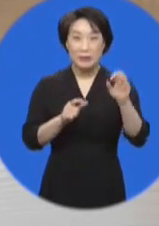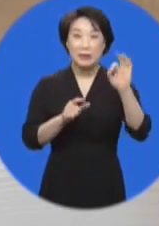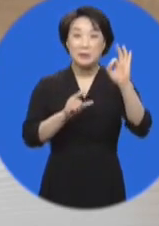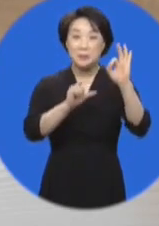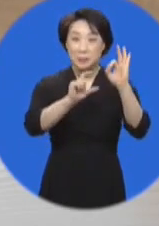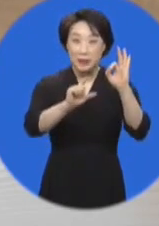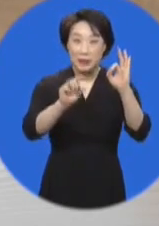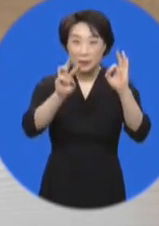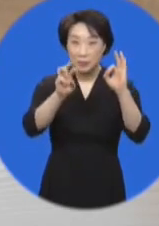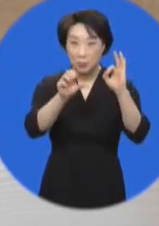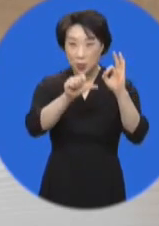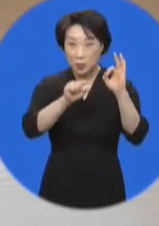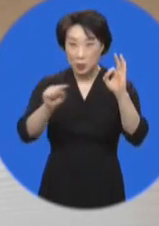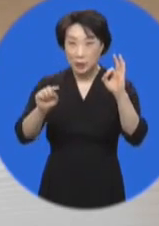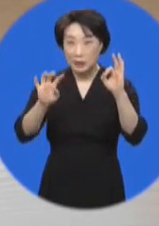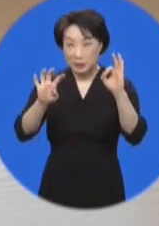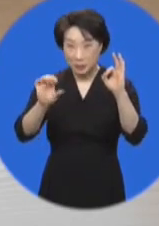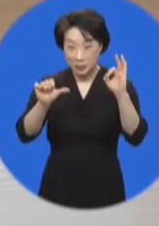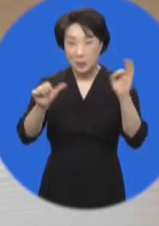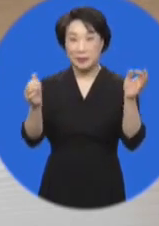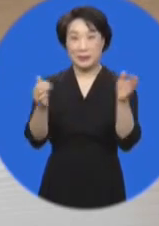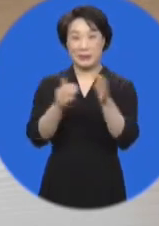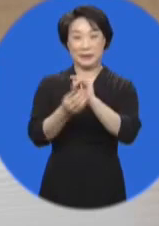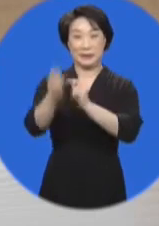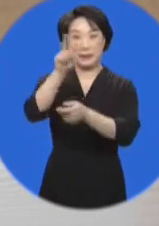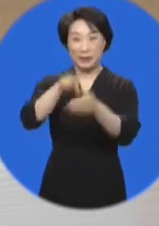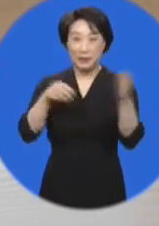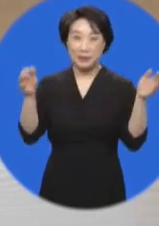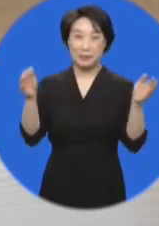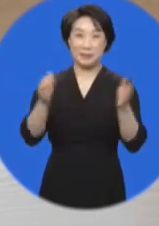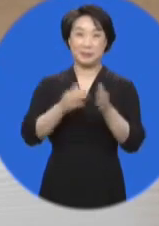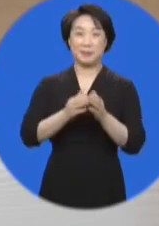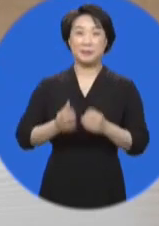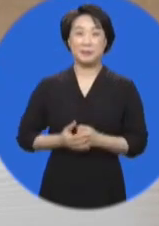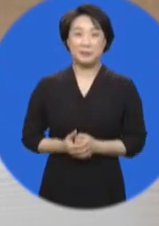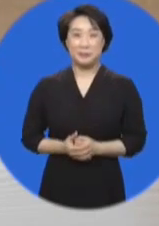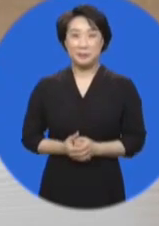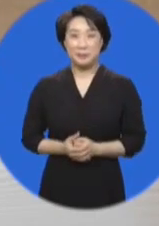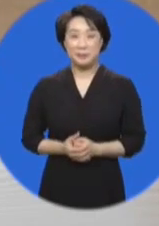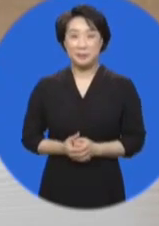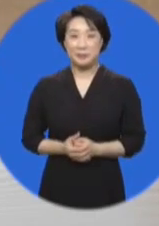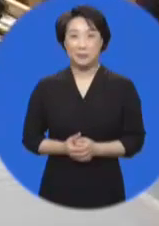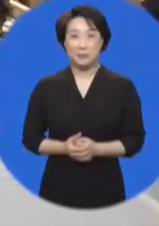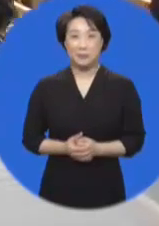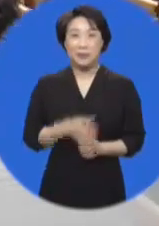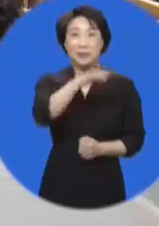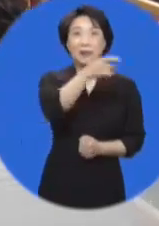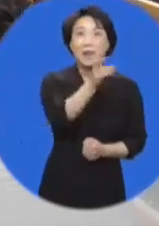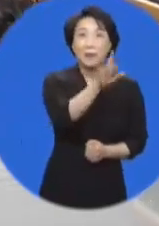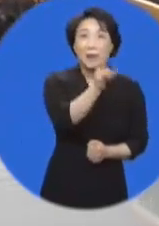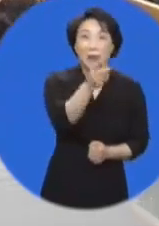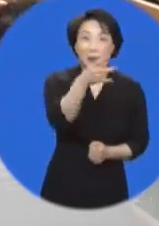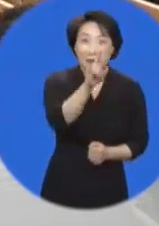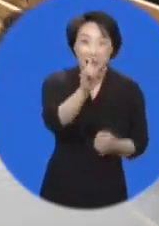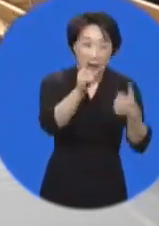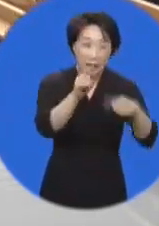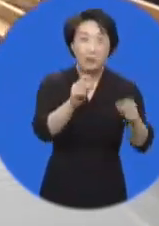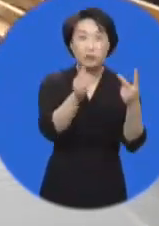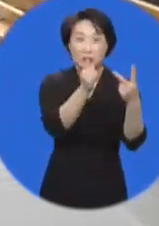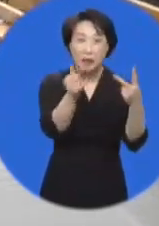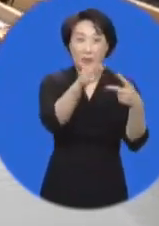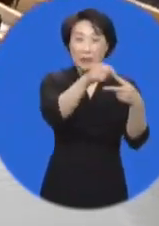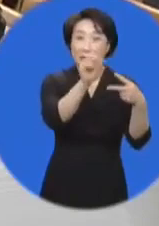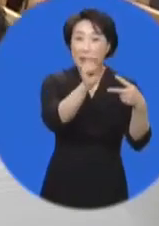마가복음 10장 35절에서 45절까지를 대독합니다. 세베대의 아들 야고보